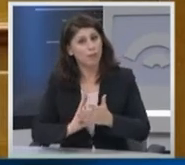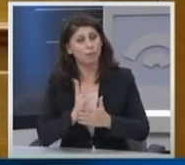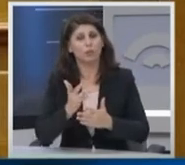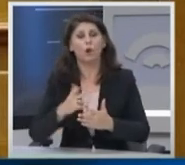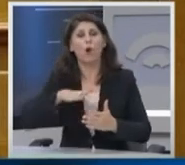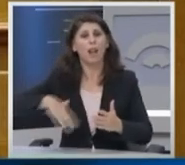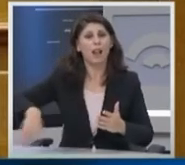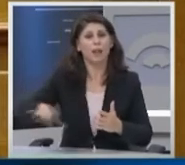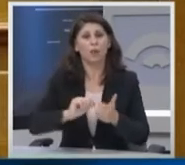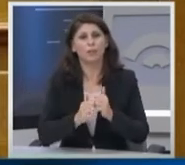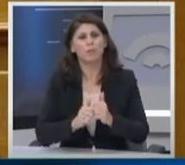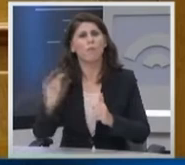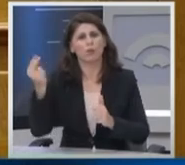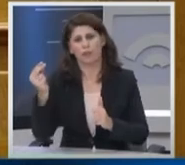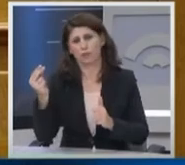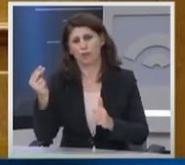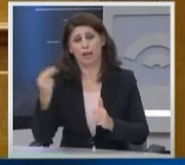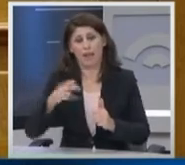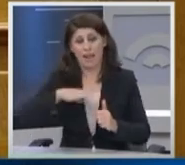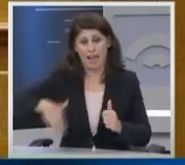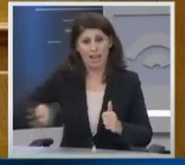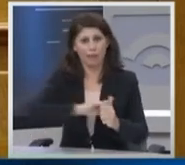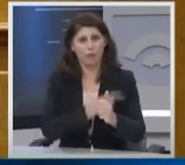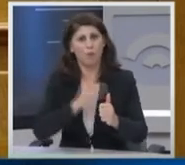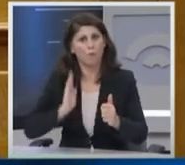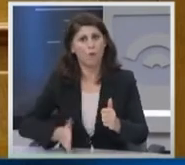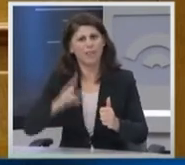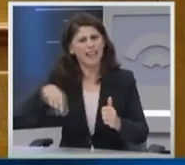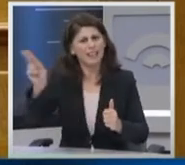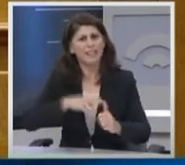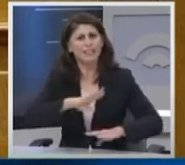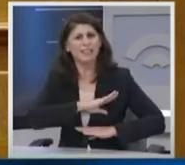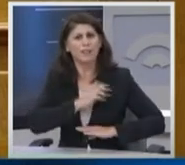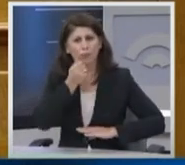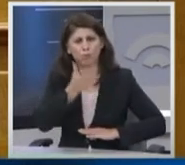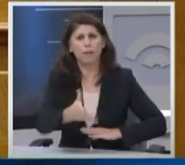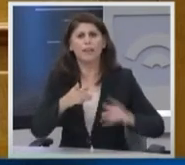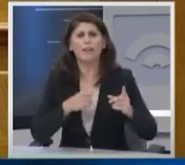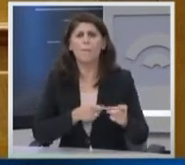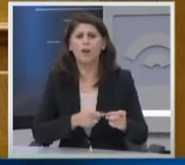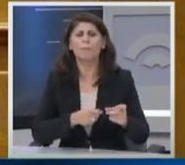λαϊκός αθλητισμός και πολιτισμός. Η λαϊκή εξουσία μπορεί να καταργήσει τις στρατιωτικές δαπάνες για τα